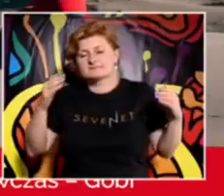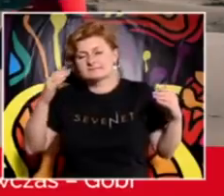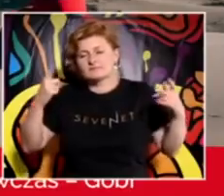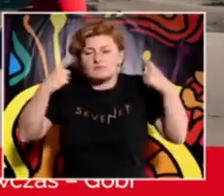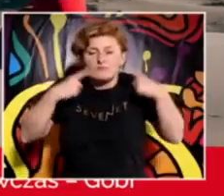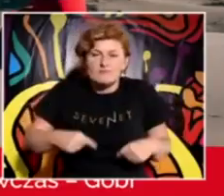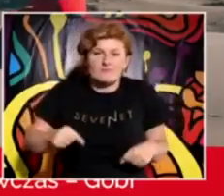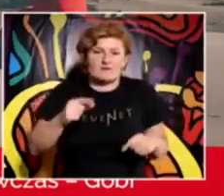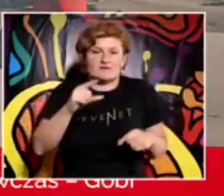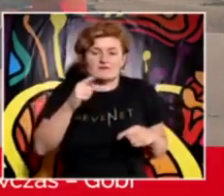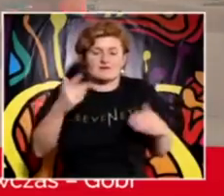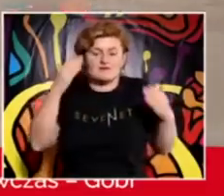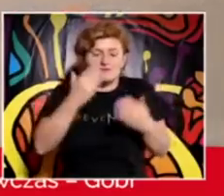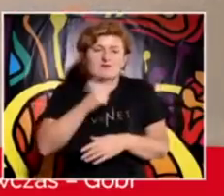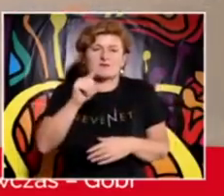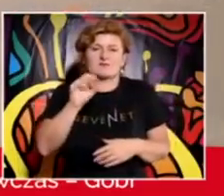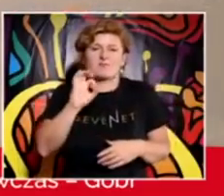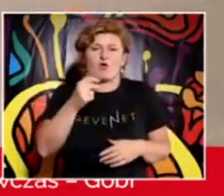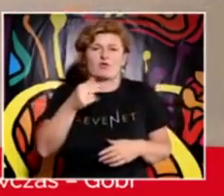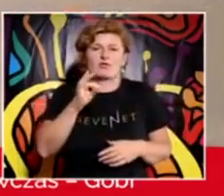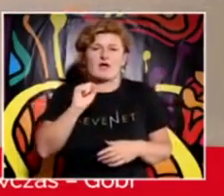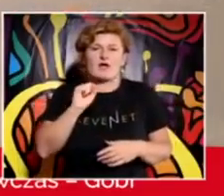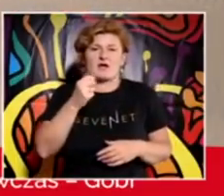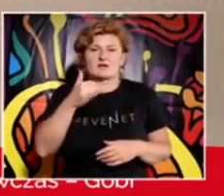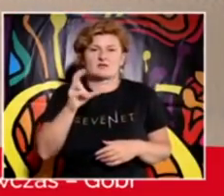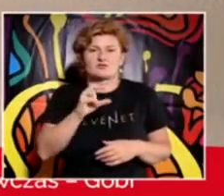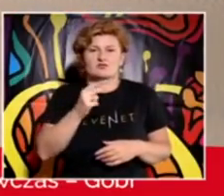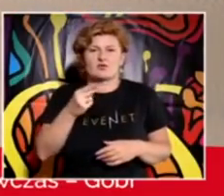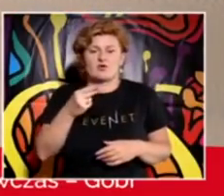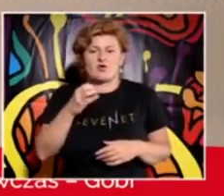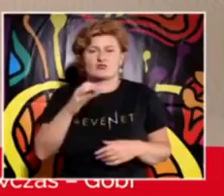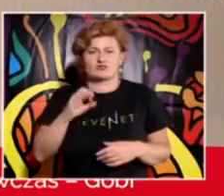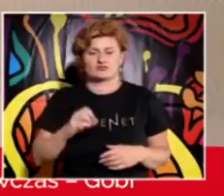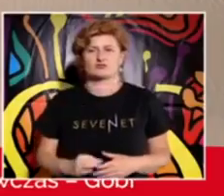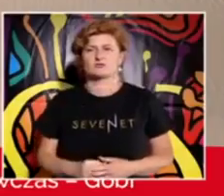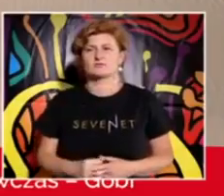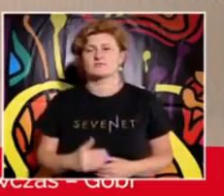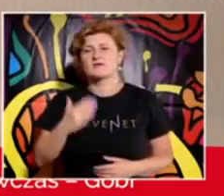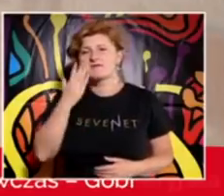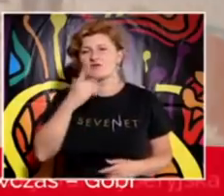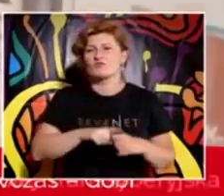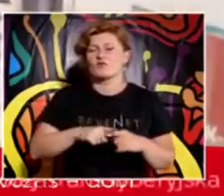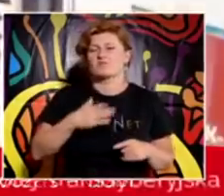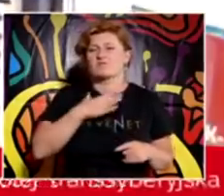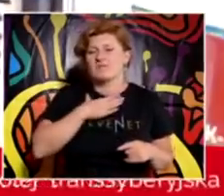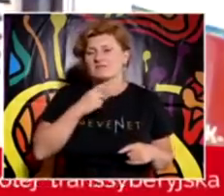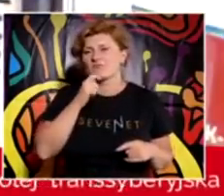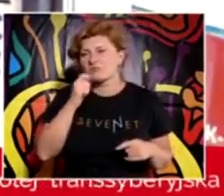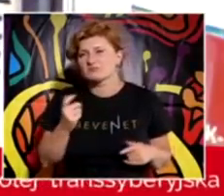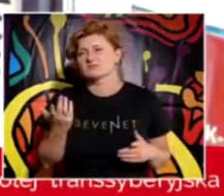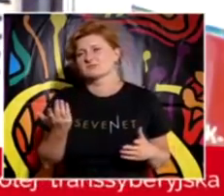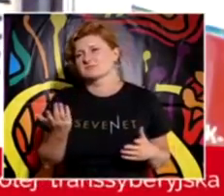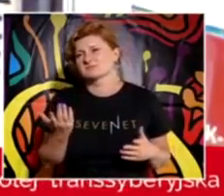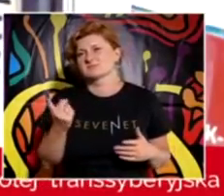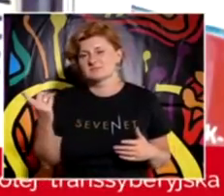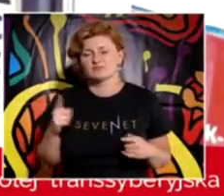Ja bardzo cenię, jak podróżuje Sabina, jak tutaj z psem, to też jest wyzwanie podróżowanie z mopsikiem, ale jednak ten